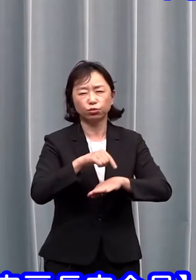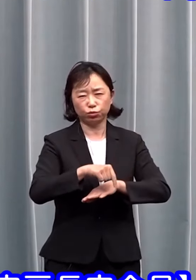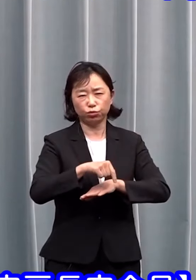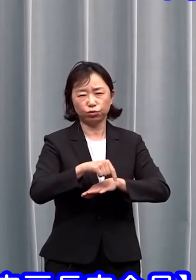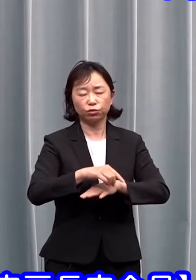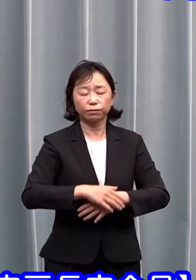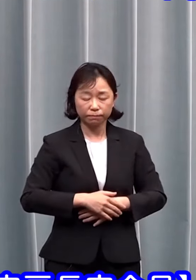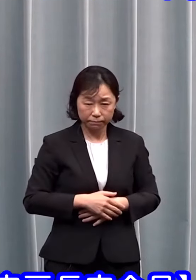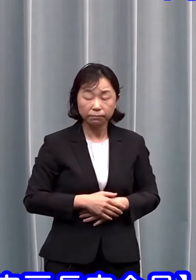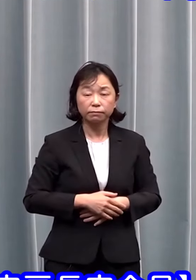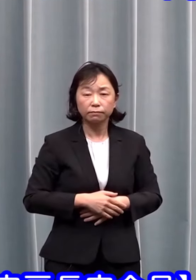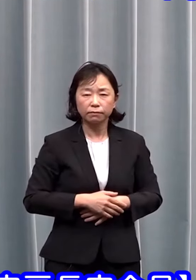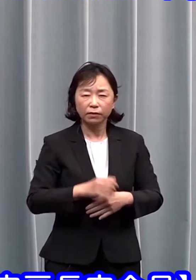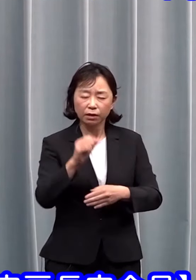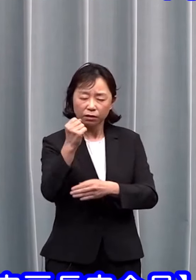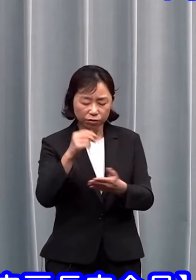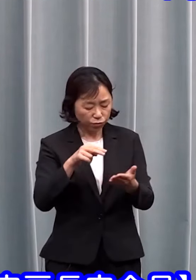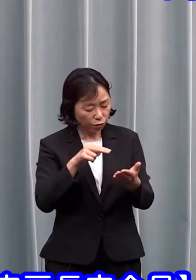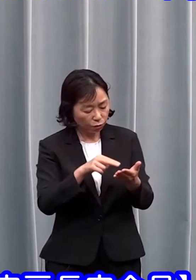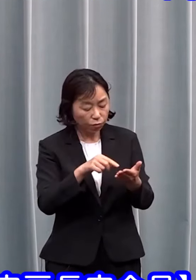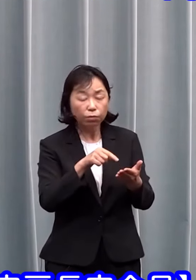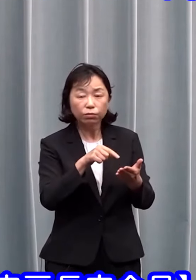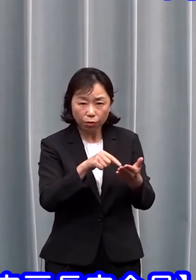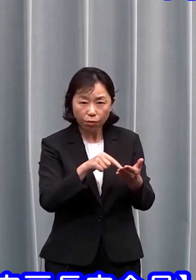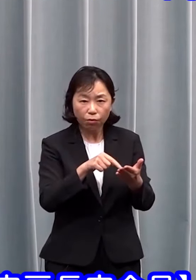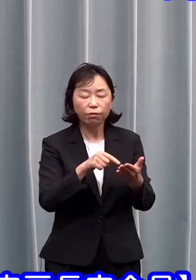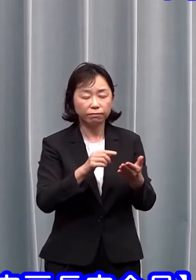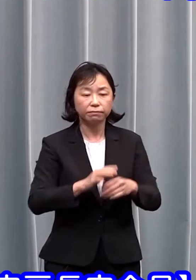で記事を読んでますと、